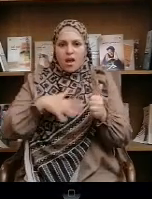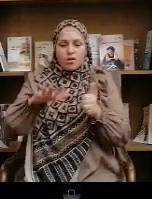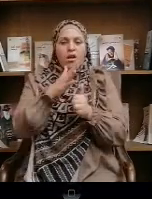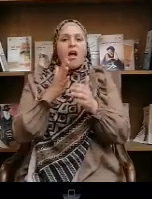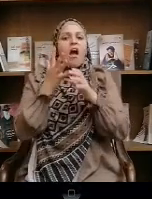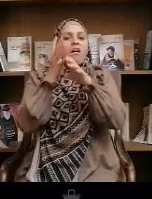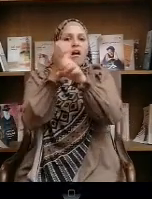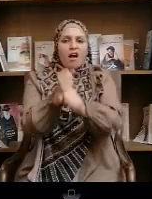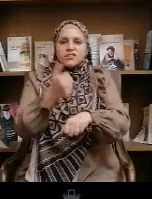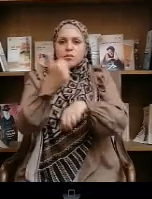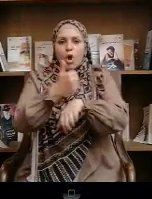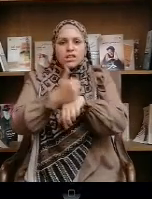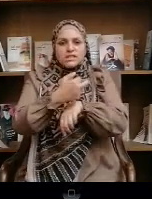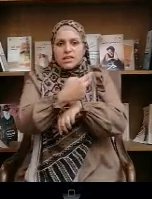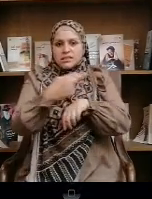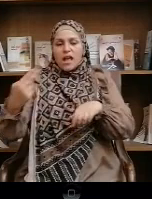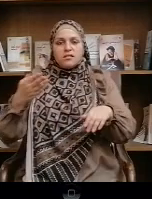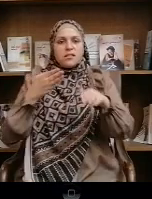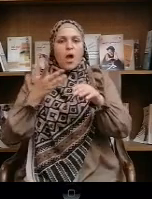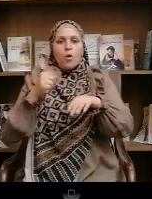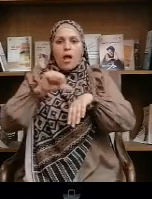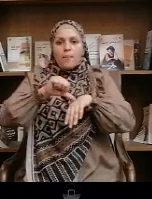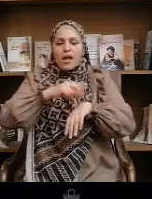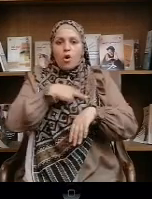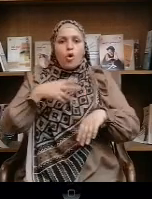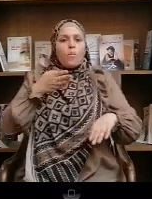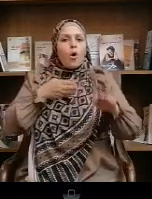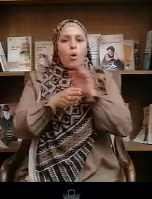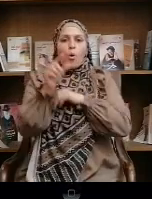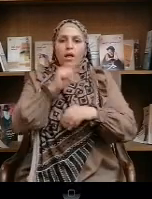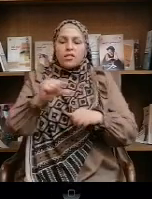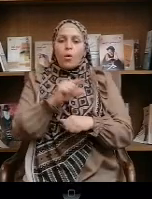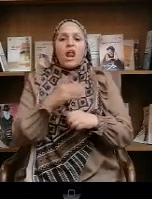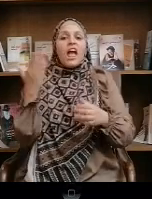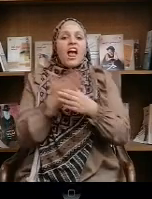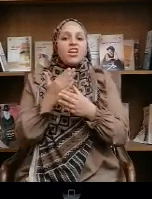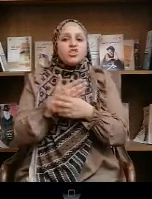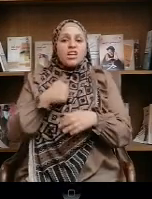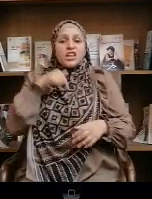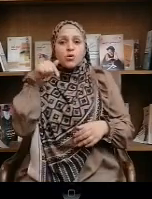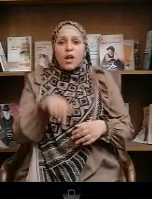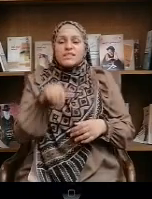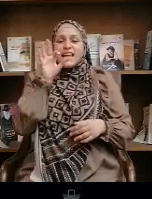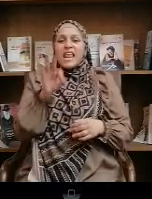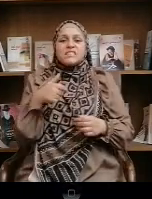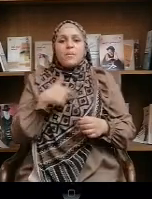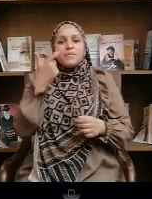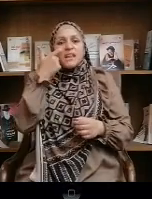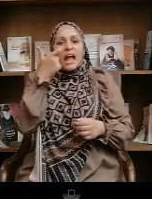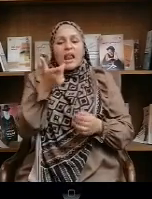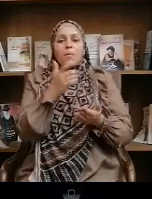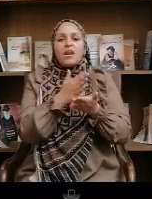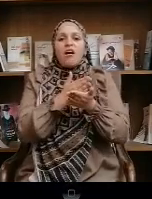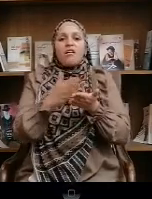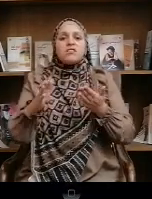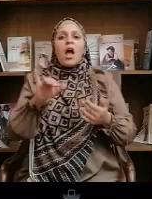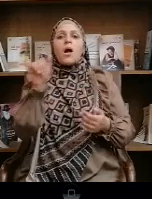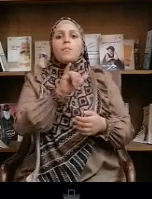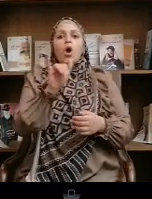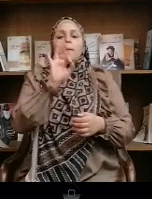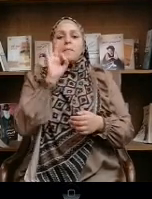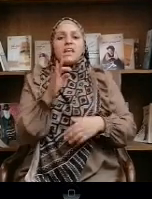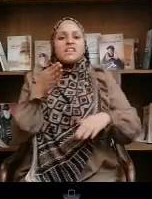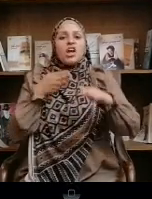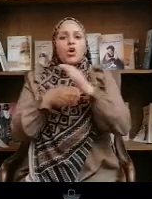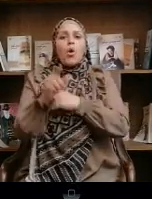مؤسسات الدول في نفس الوقت كمان لازم نبقى واخدين بالنا جدا من ان قطاع مهم جدا في